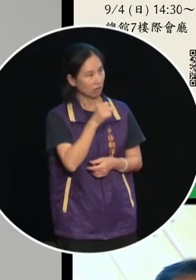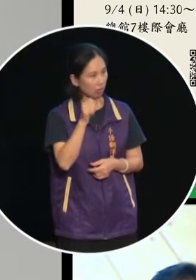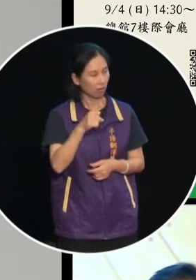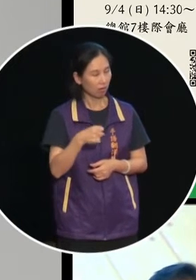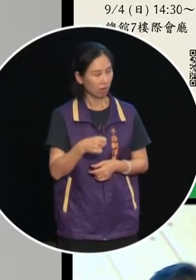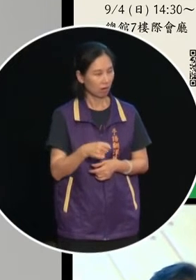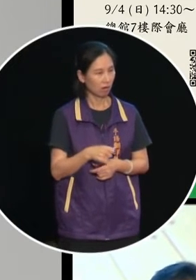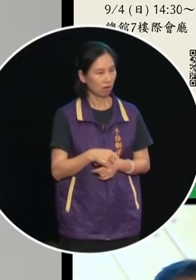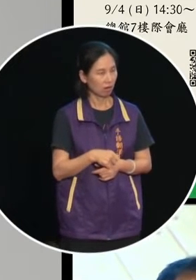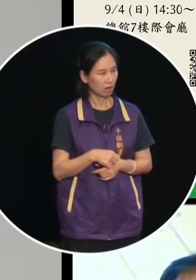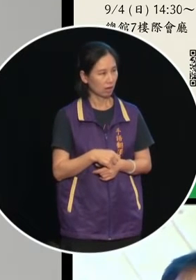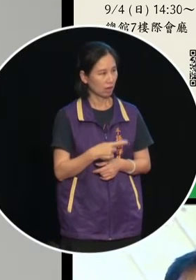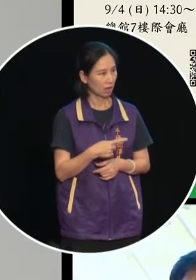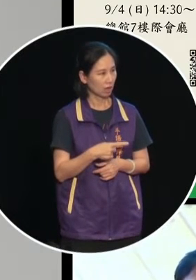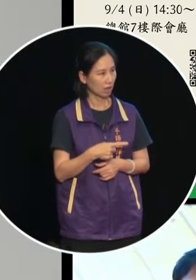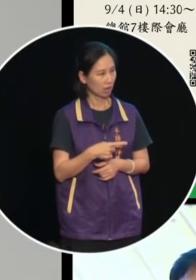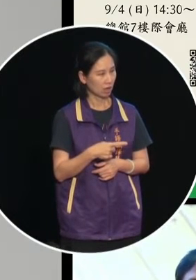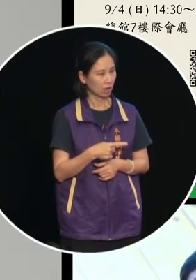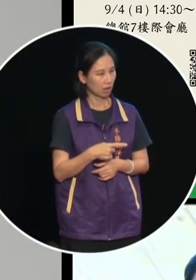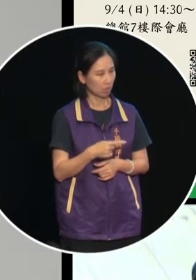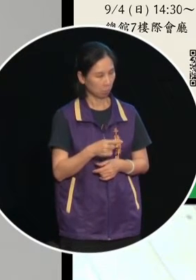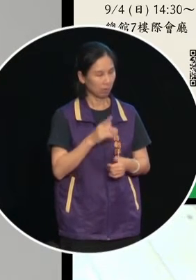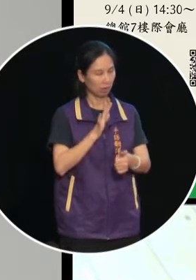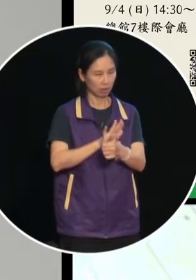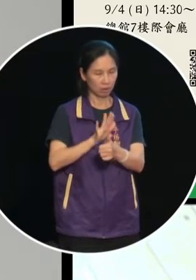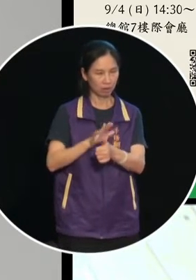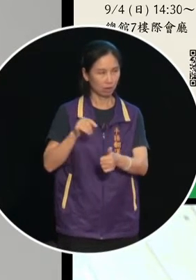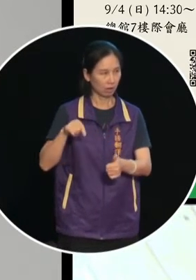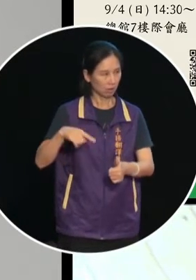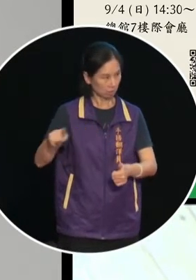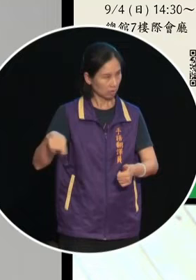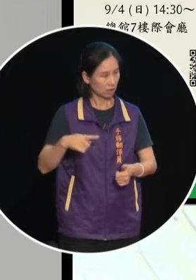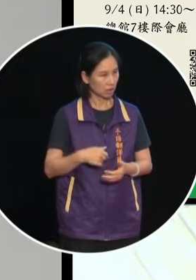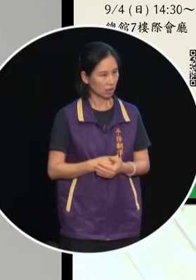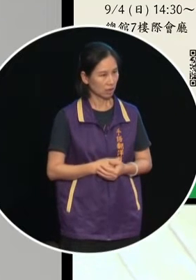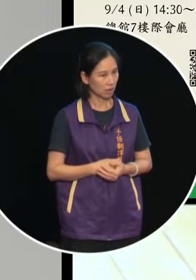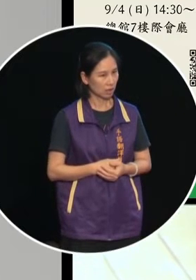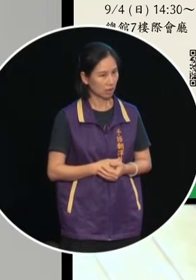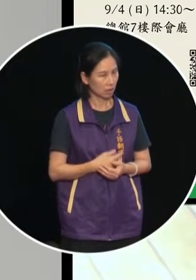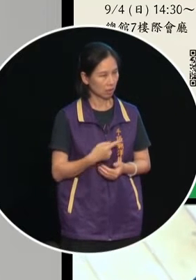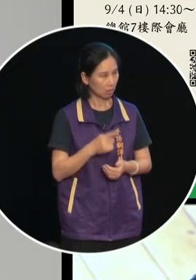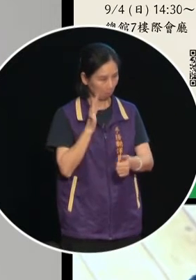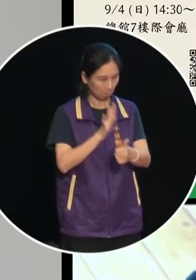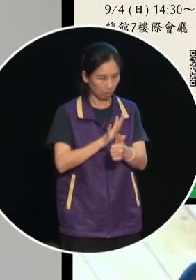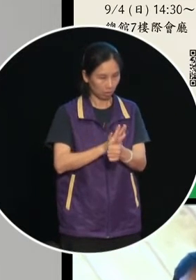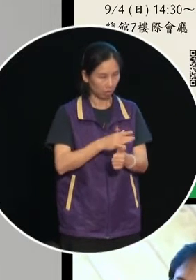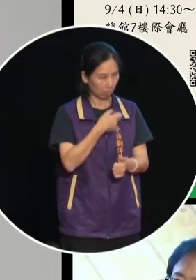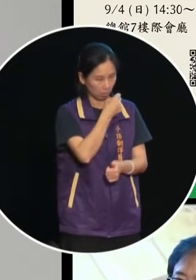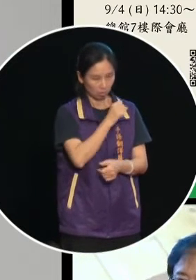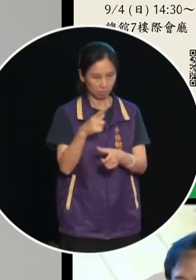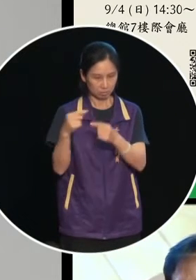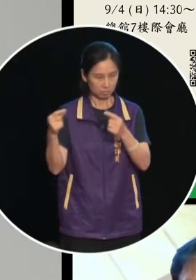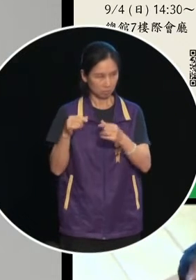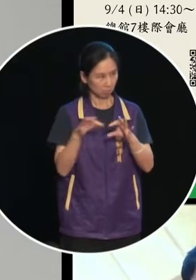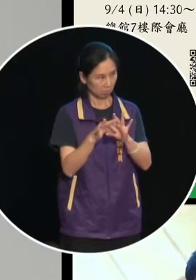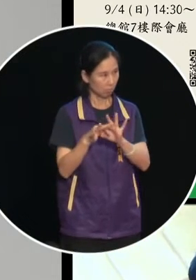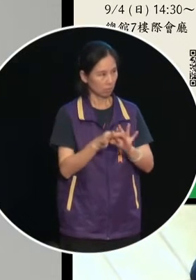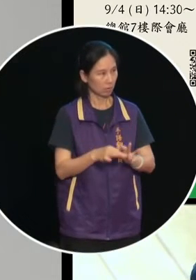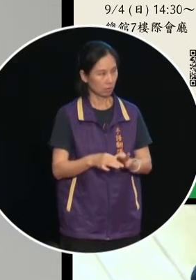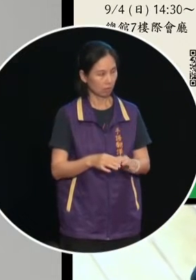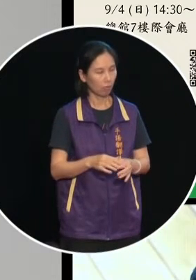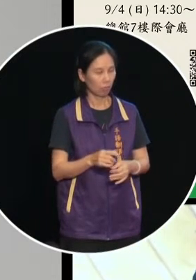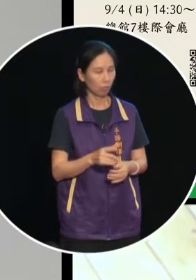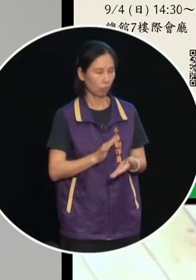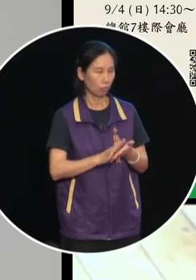背后是应该有 台湾政府的个帮忙，还是重视台的关系，就 TSMC 就决定来日